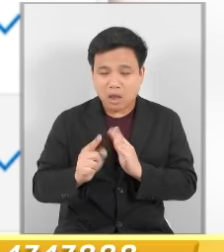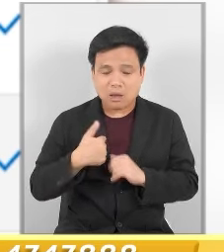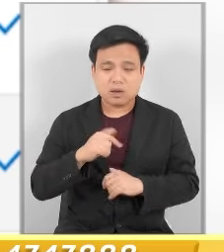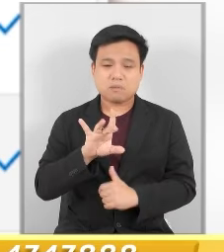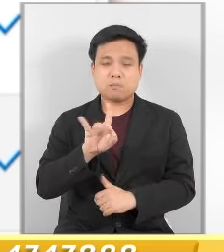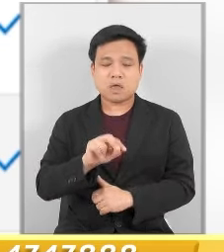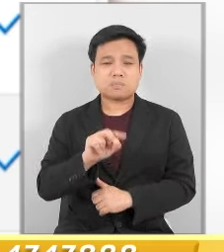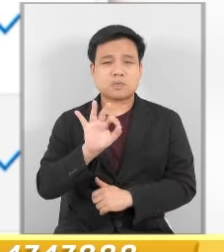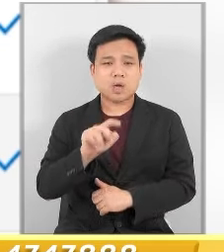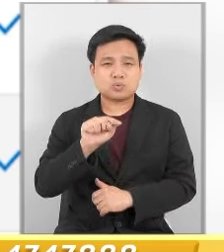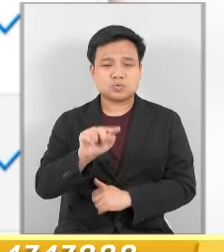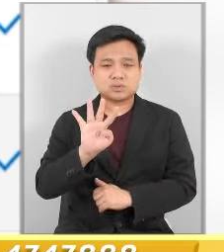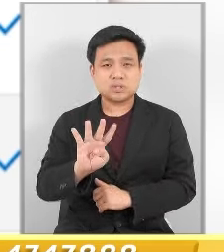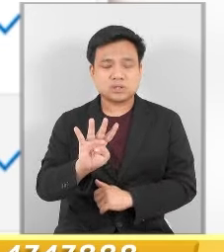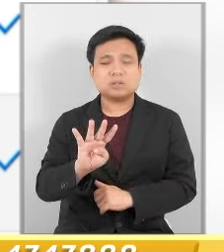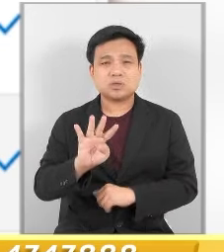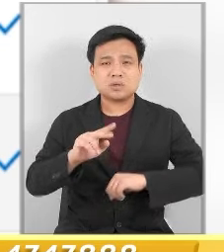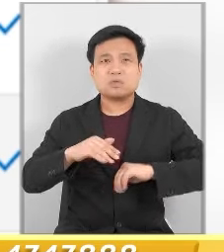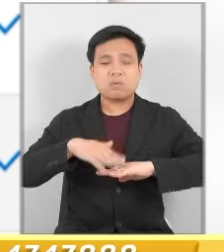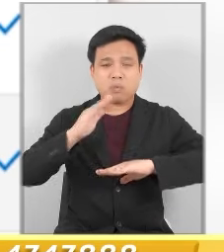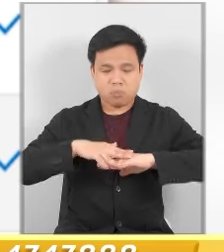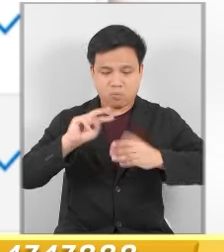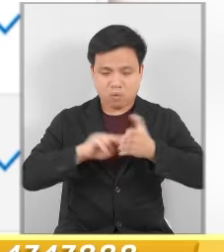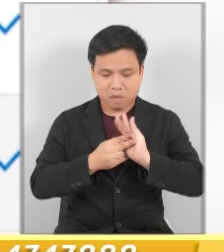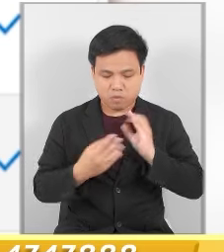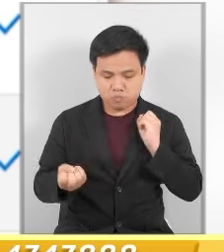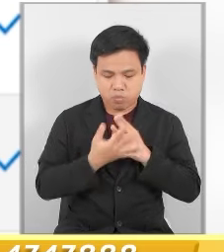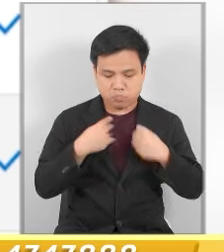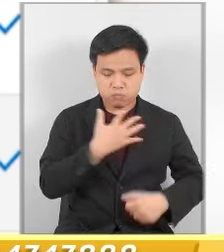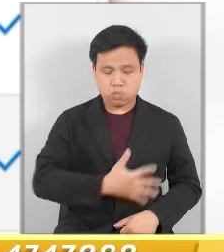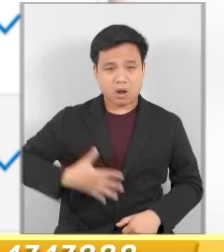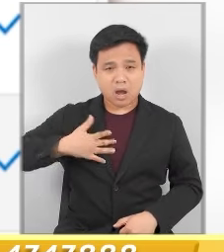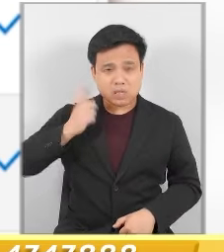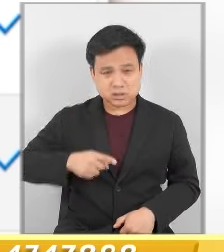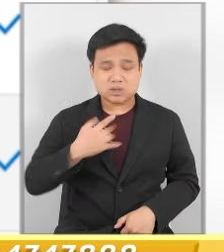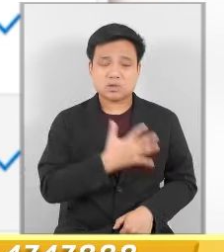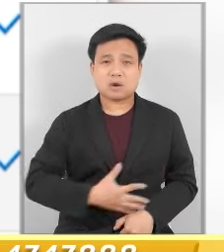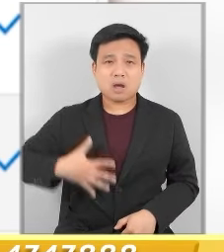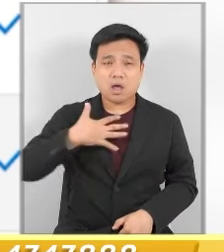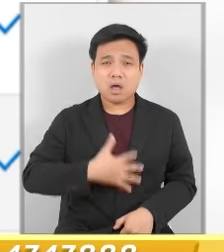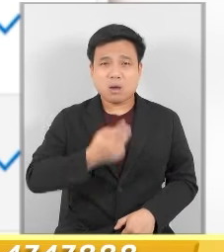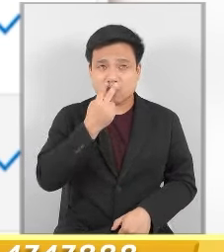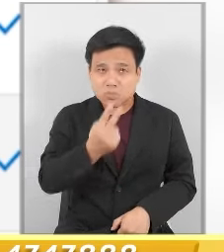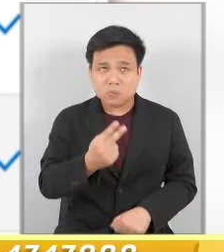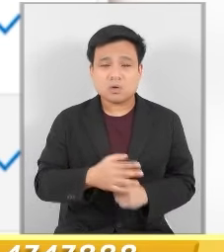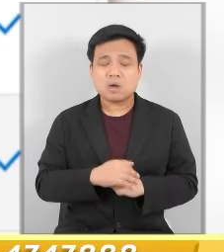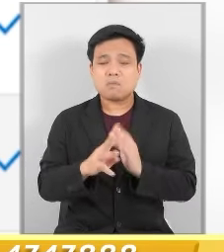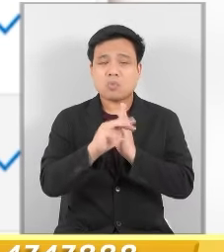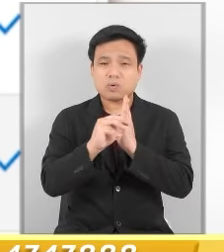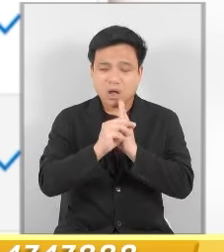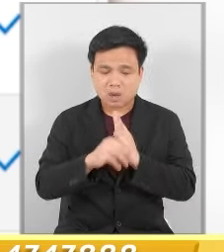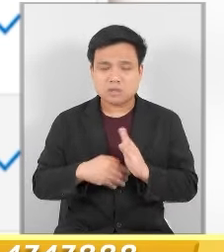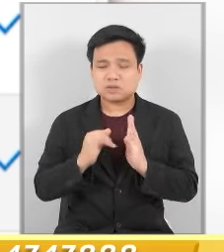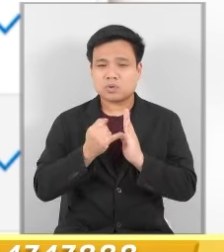ไมโครกรัมต่อลูกบาทเมตรอันเนี้ยมีผลโดยตรงต่อสุขภาพนะฮะเนี่ยฮเอออันตรายดูสิฮะไล่เรียงไปเลยมุกดาหารร้อยเอ็ด